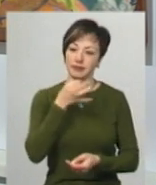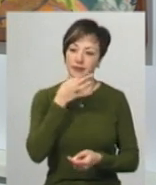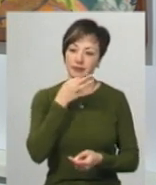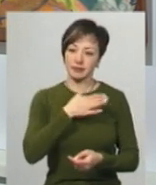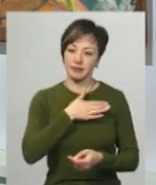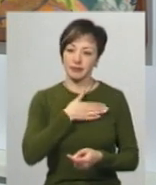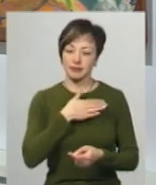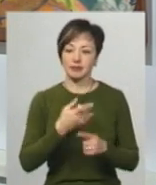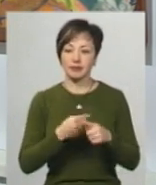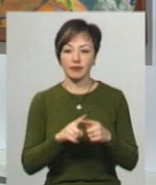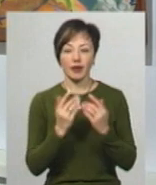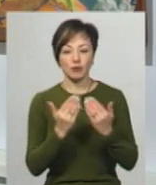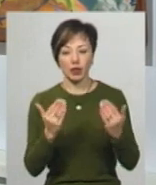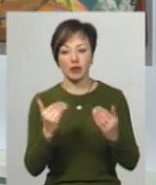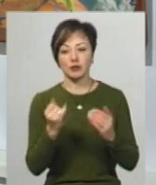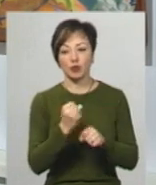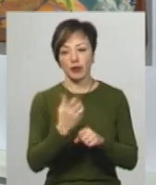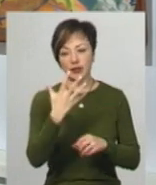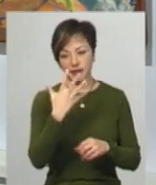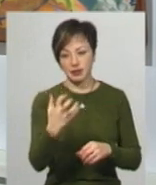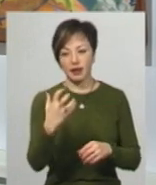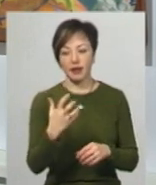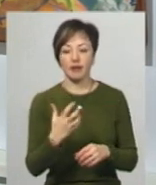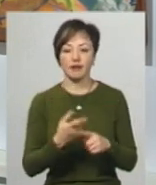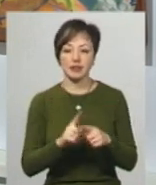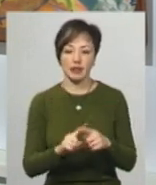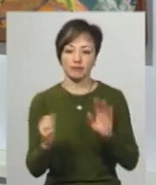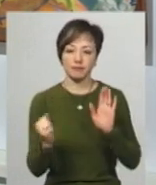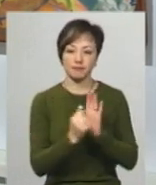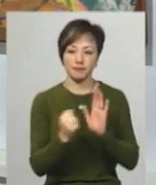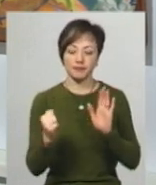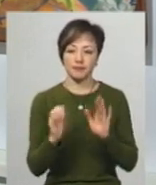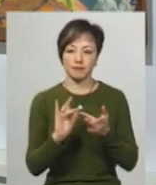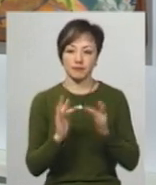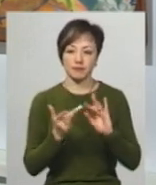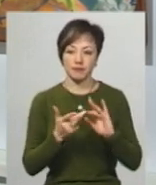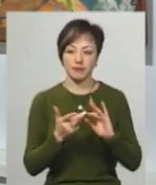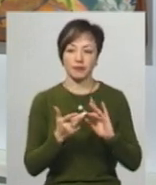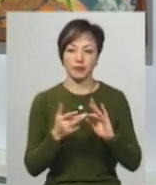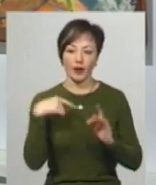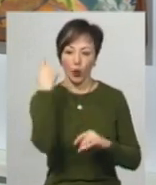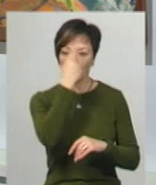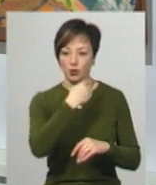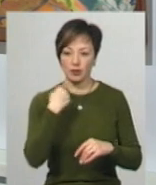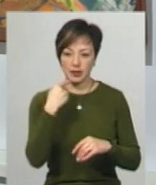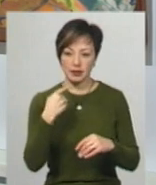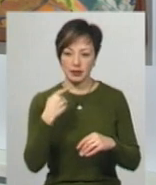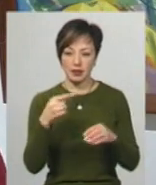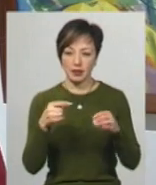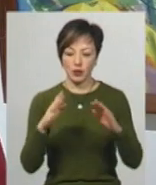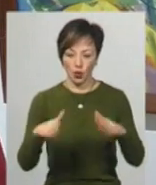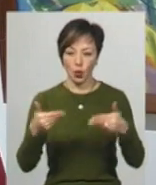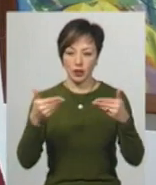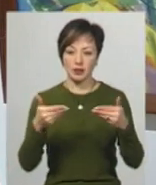душі експонат і зробити селфі. Потім це селфі розміщується в соціальній мережі на особистій сторінці